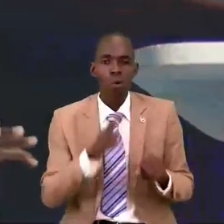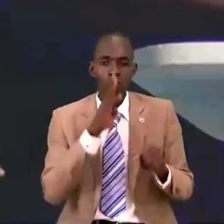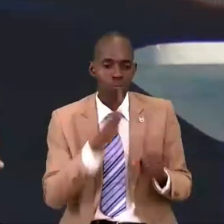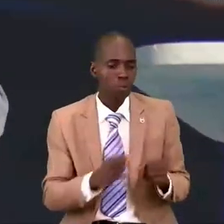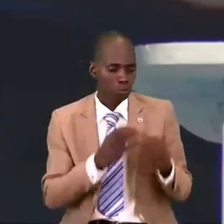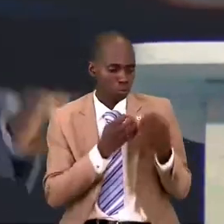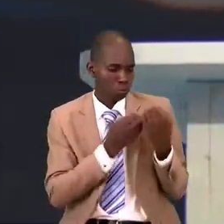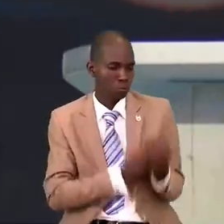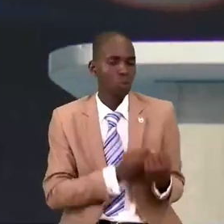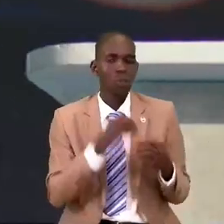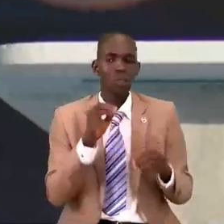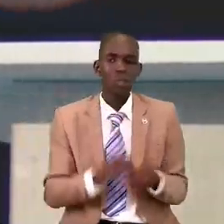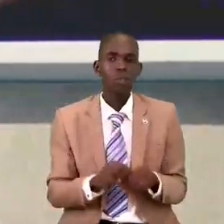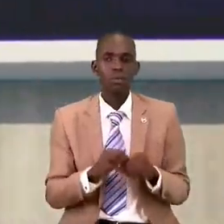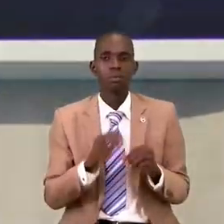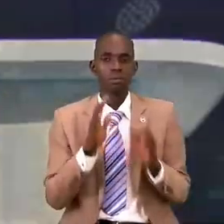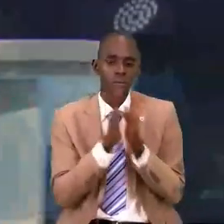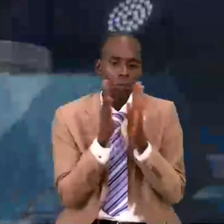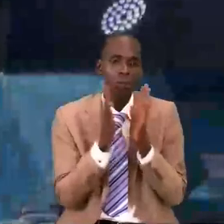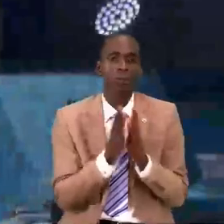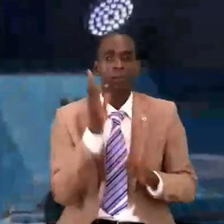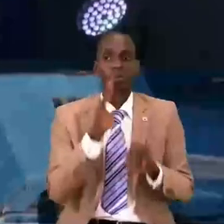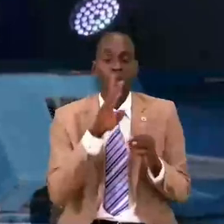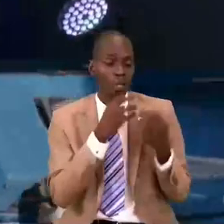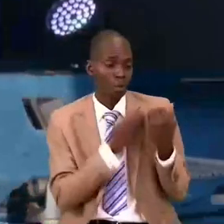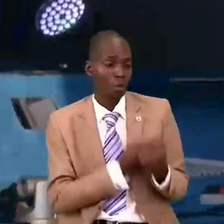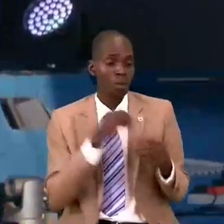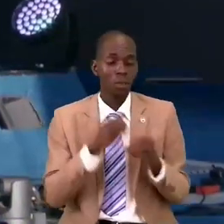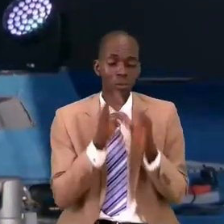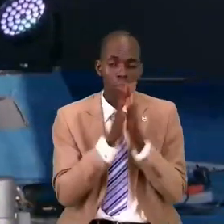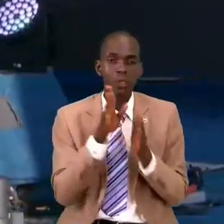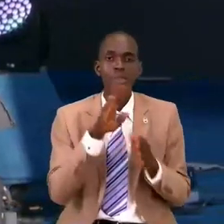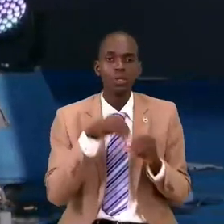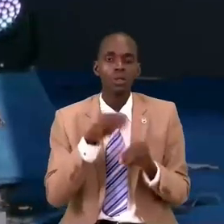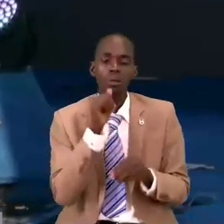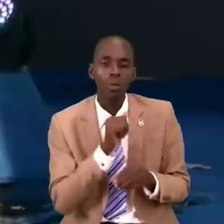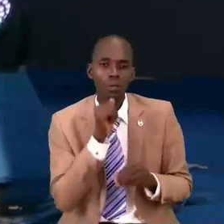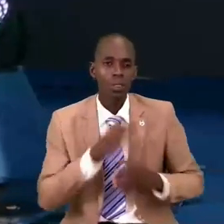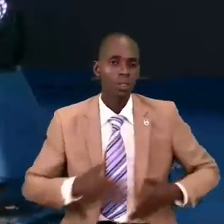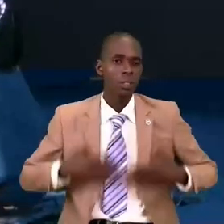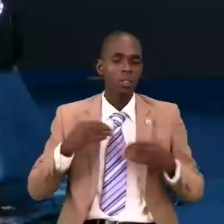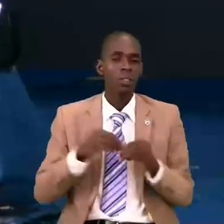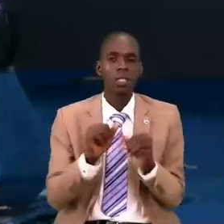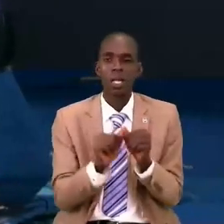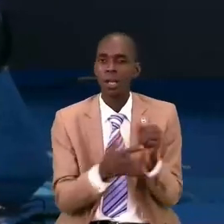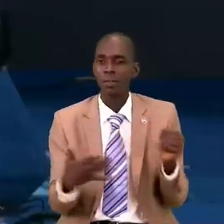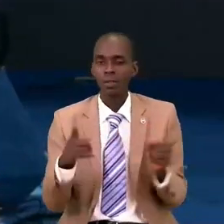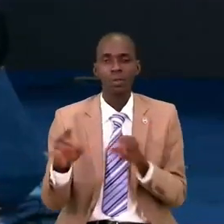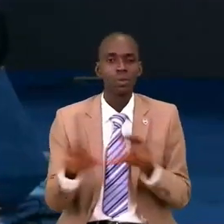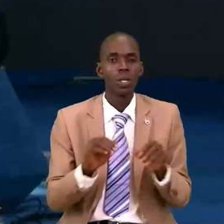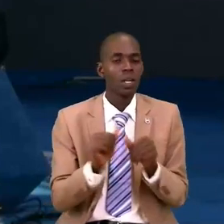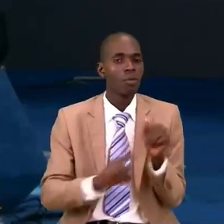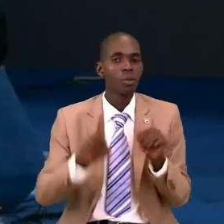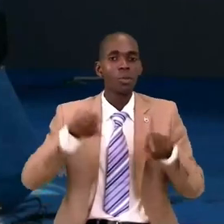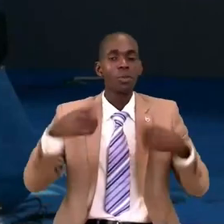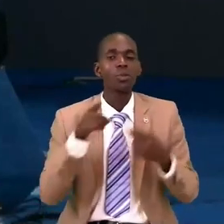privé, dans ta vie privée, dans tout ce que tu fais, partout où tu vas, tu as la conviction et tu vis par cette